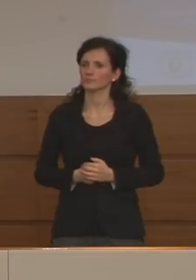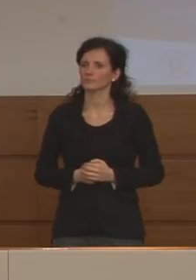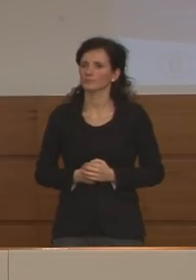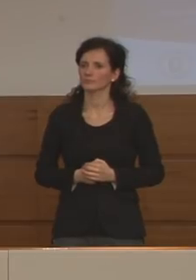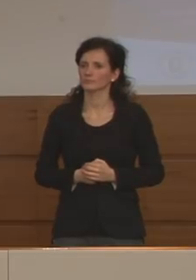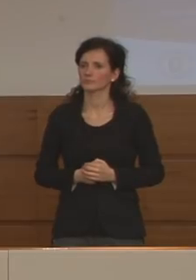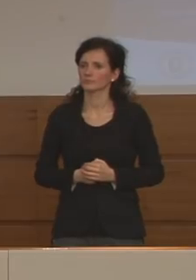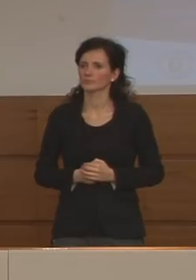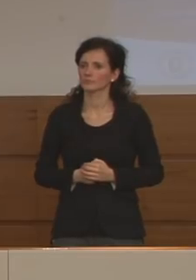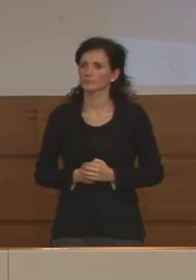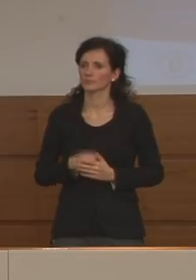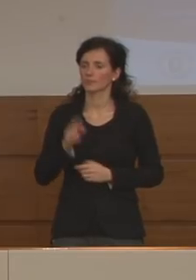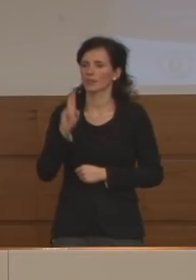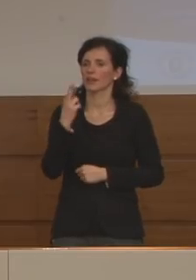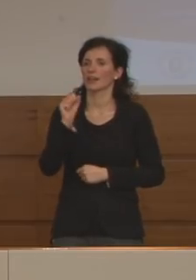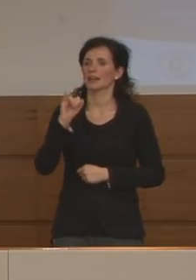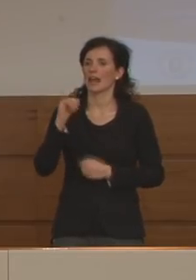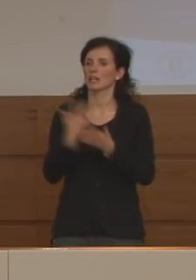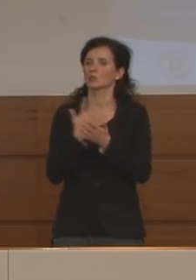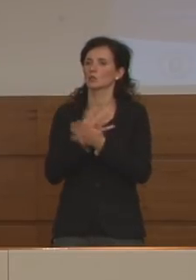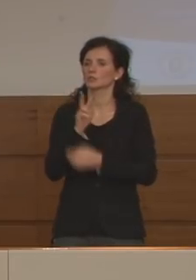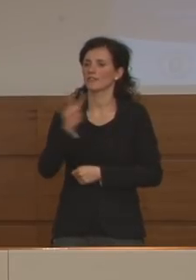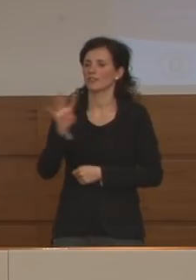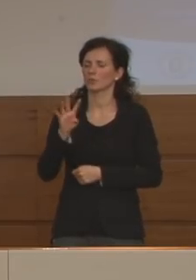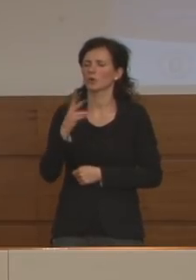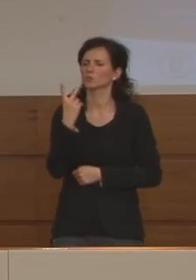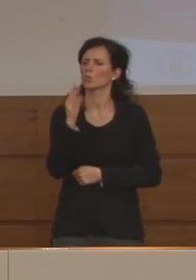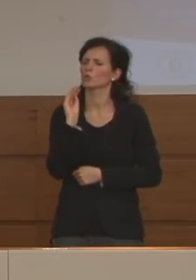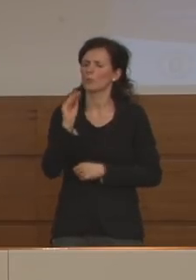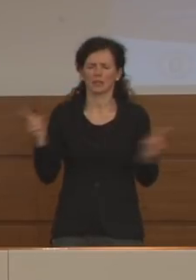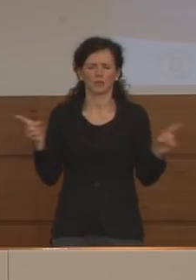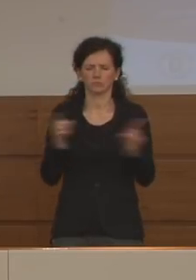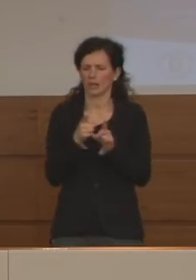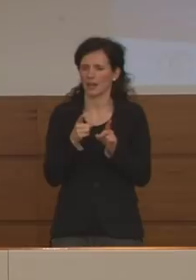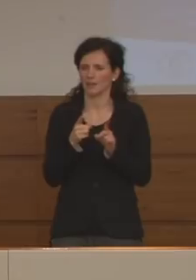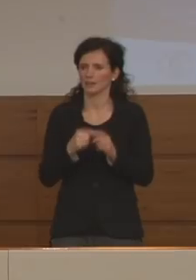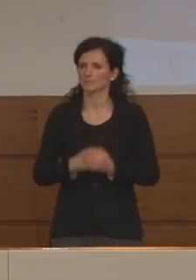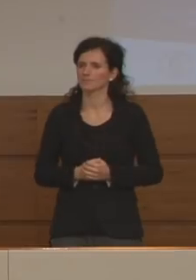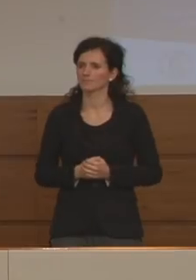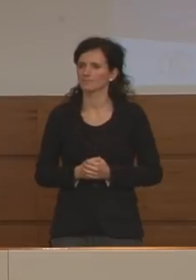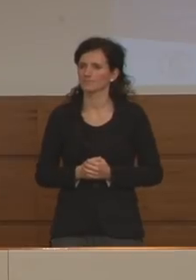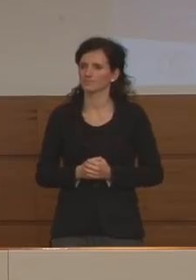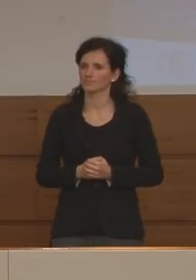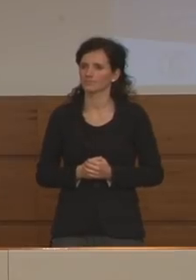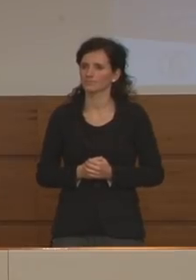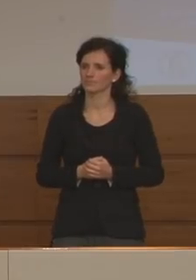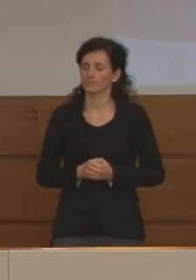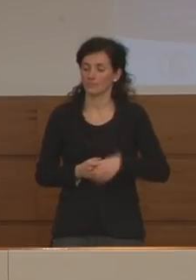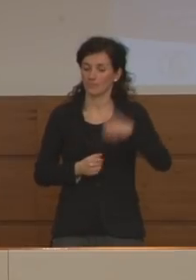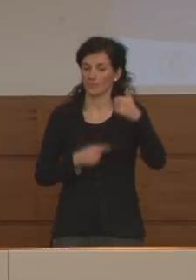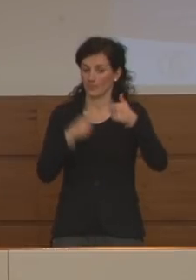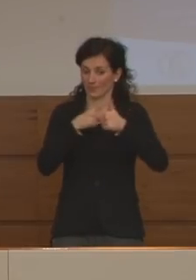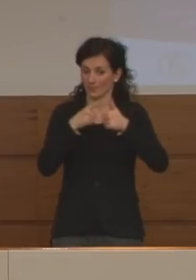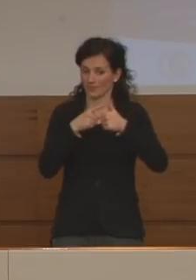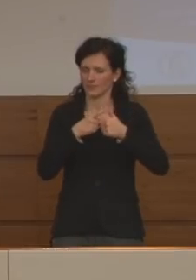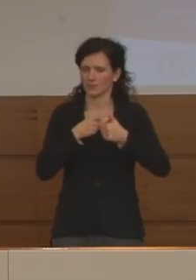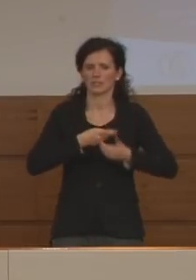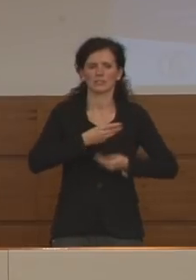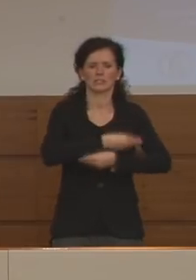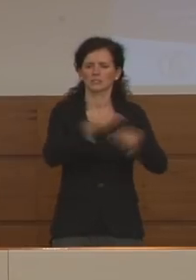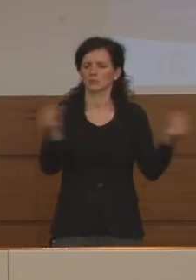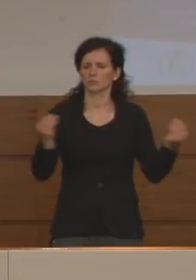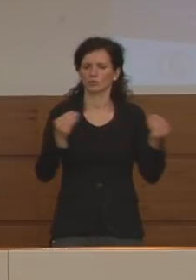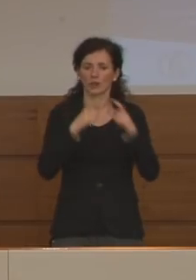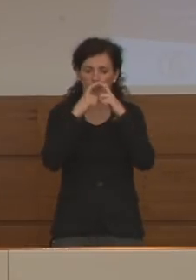stefano corradino rainews24 due domande brevi la prima è relativa alla distribuzione di mascherine c'era stata una polemica